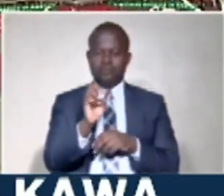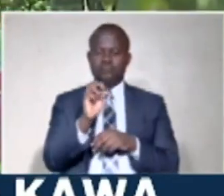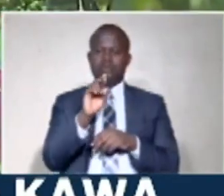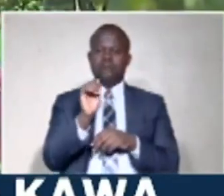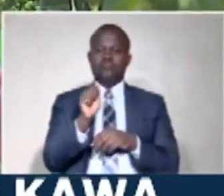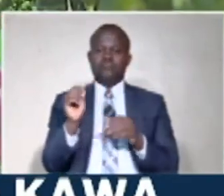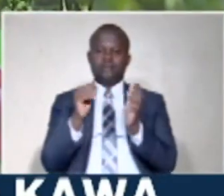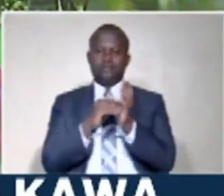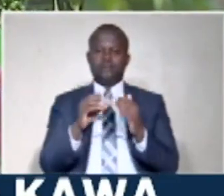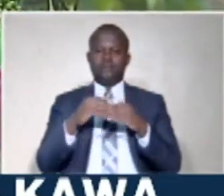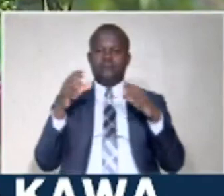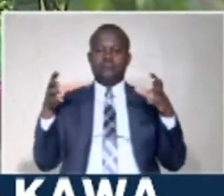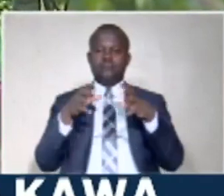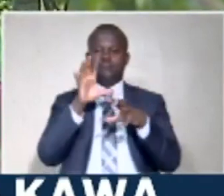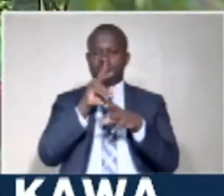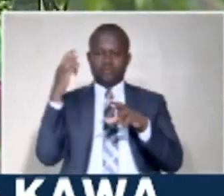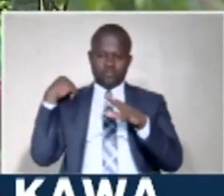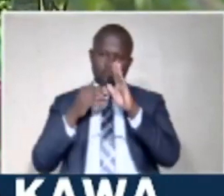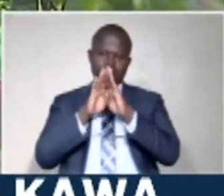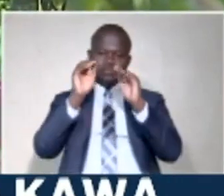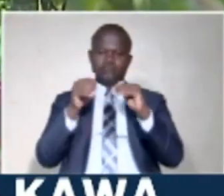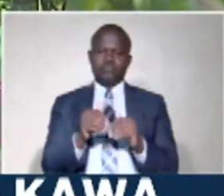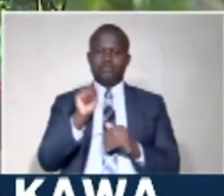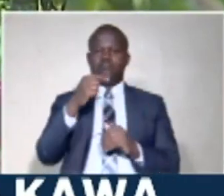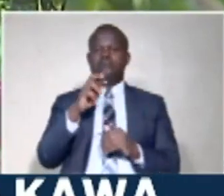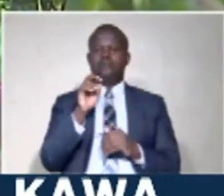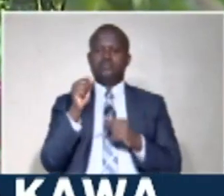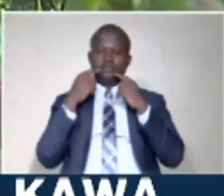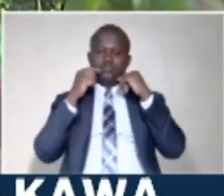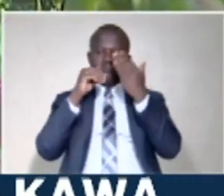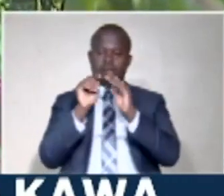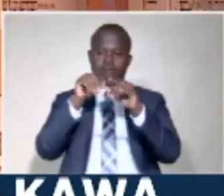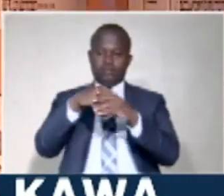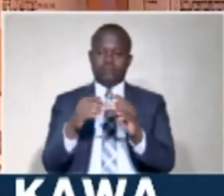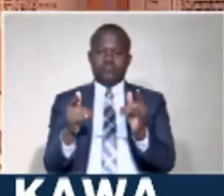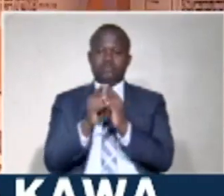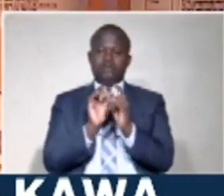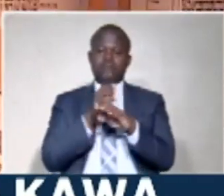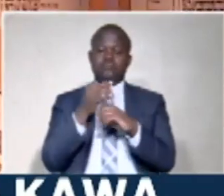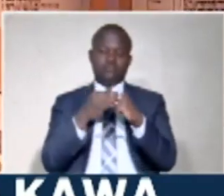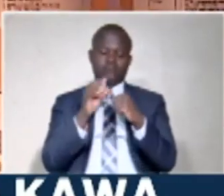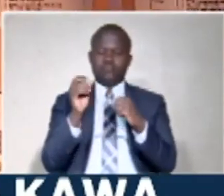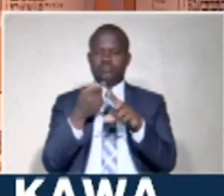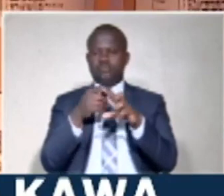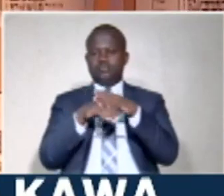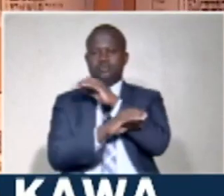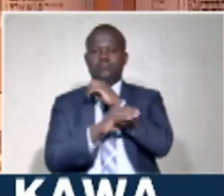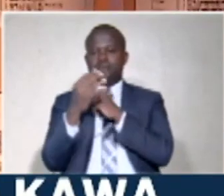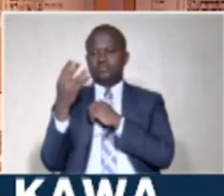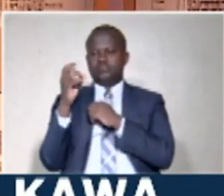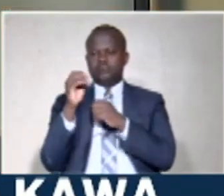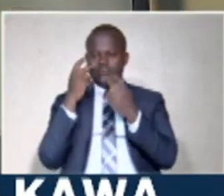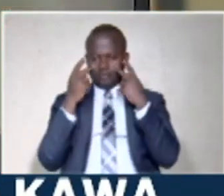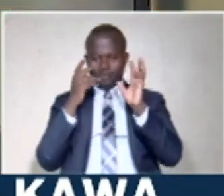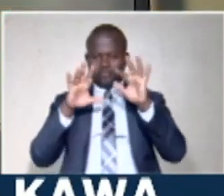akaba n'umuyobozi w'ihuriro nyafurika rishinzwe guteza imbere ubuhinzi AGRA avuga ko abitabiriye iyi nama basaga 800 baturutse mu bihugu 40